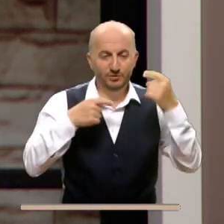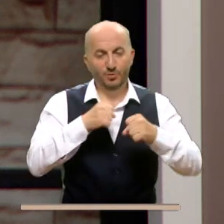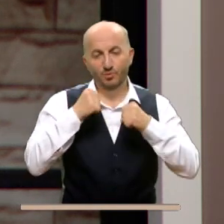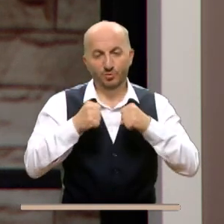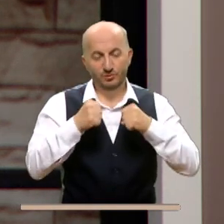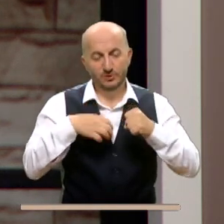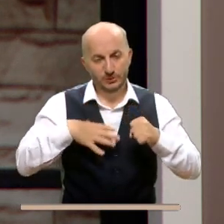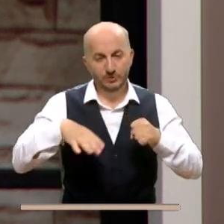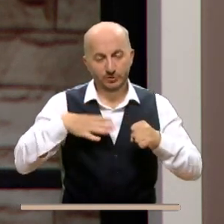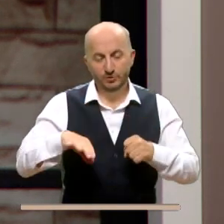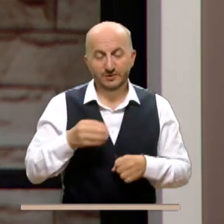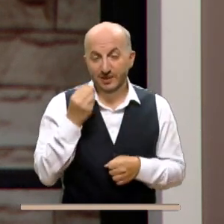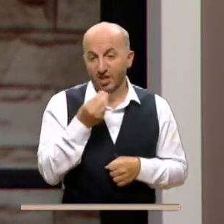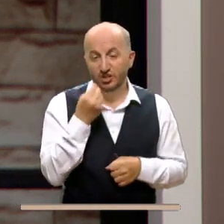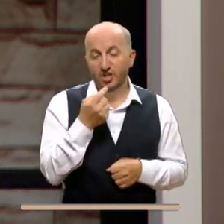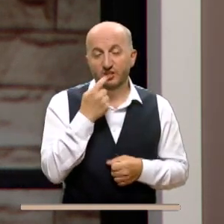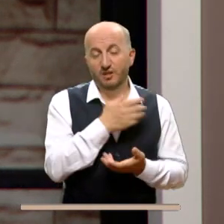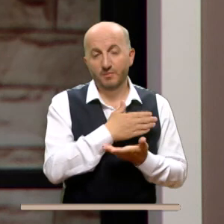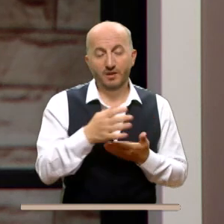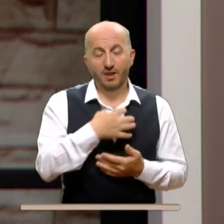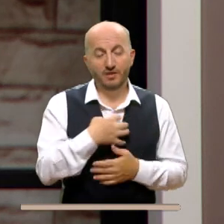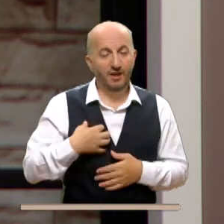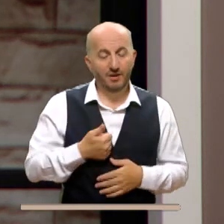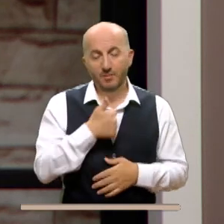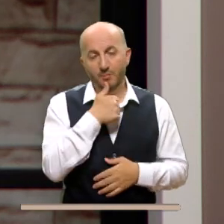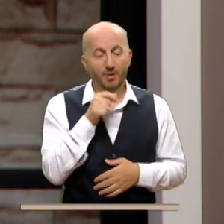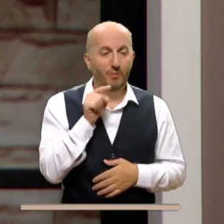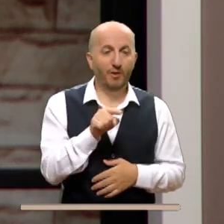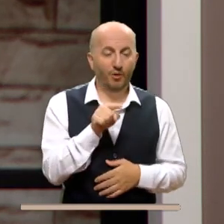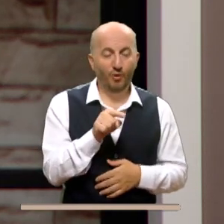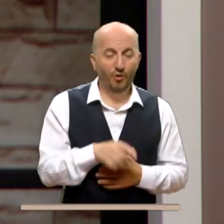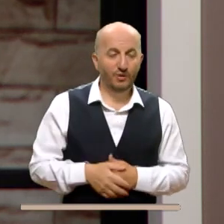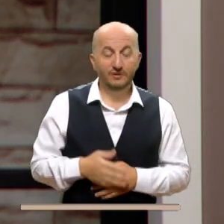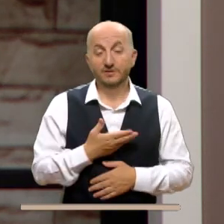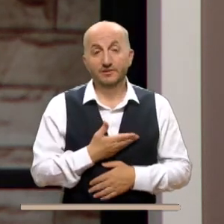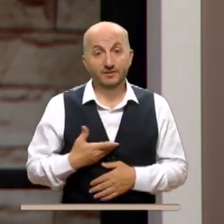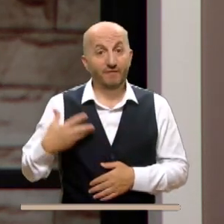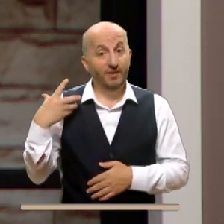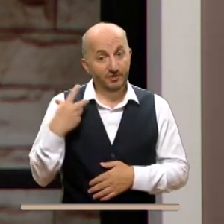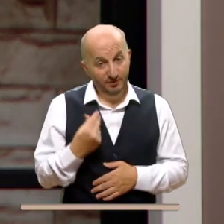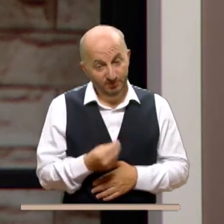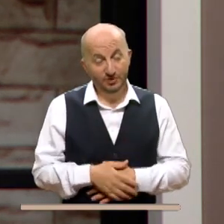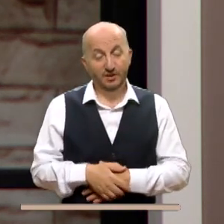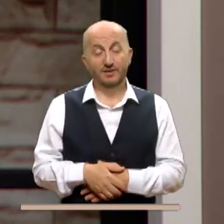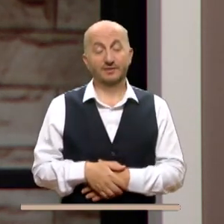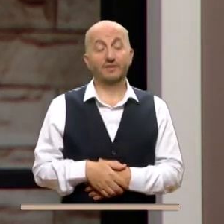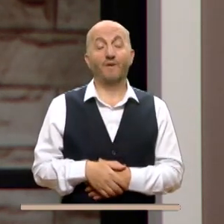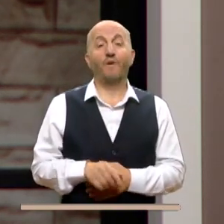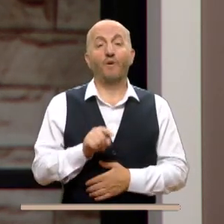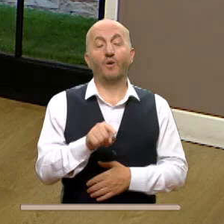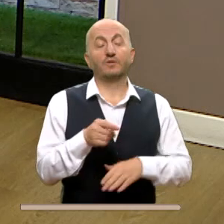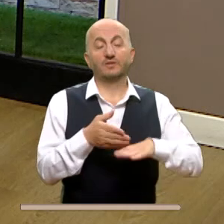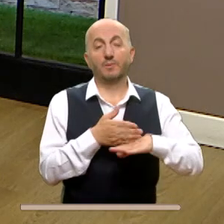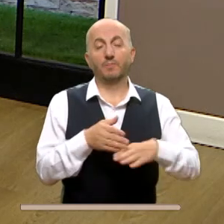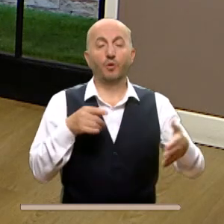kuvvetliydi, istiyordum. Genç yaştan beri annem babam sağ olsun bana o sevgiyi aşılamışlardı. O yüzden